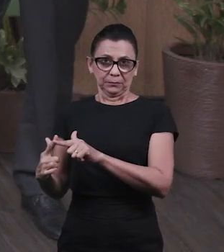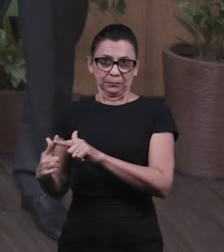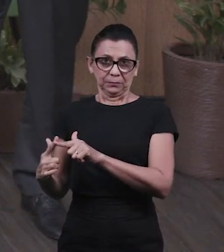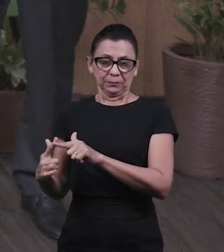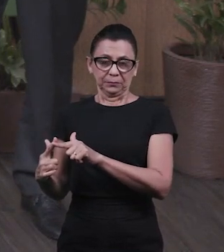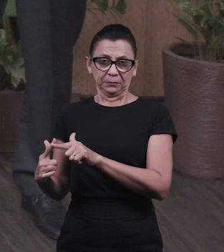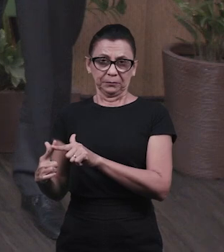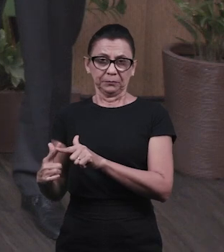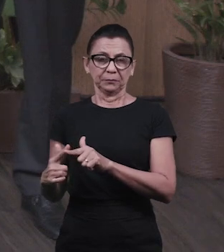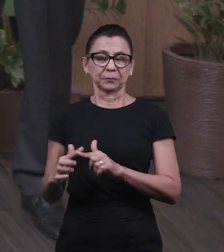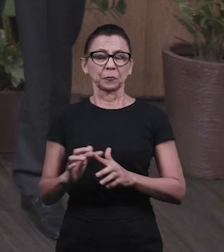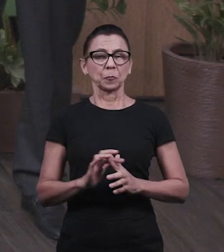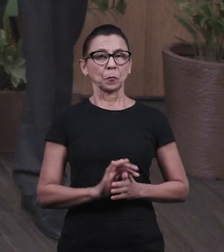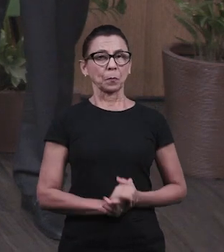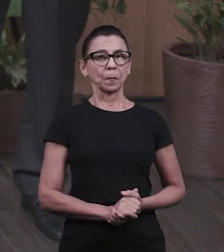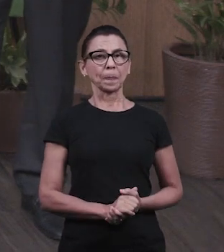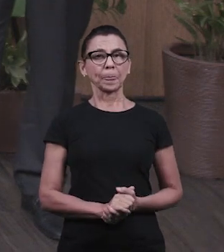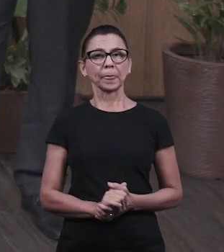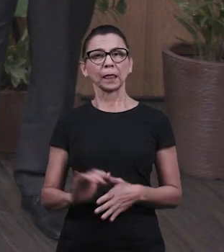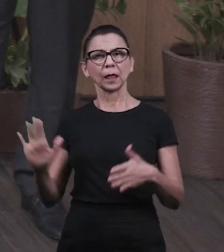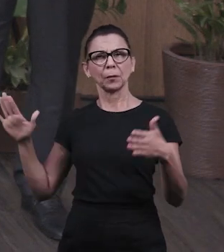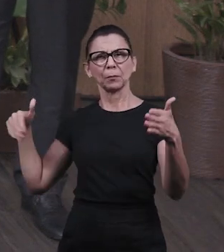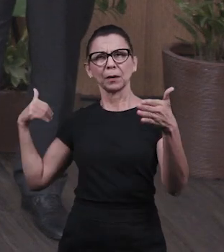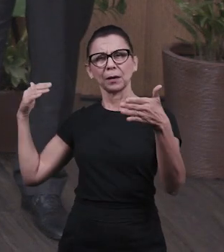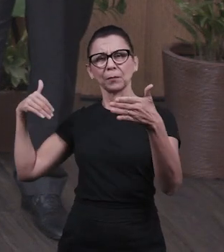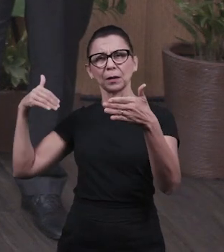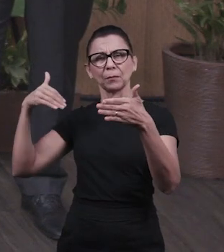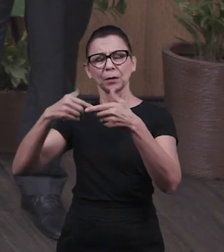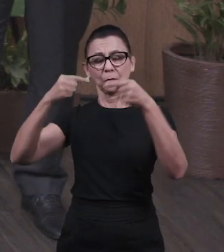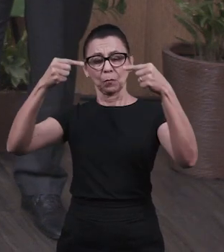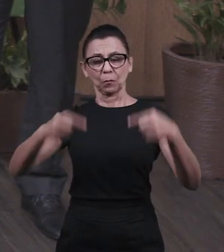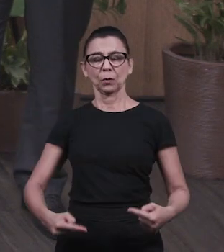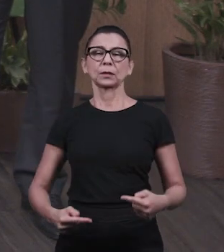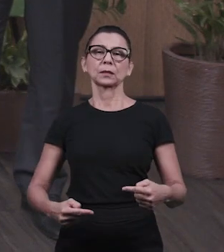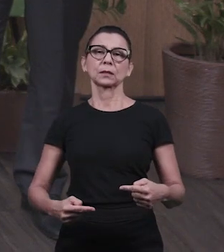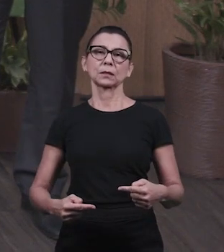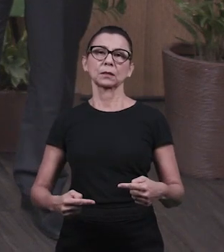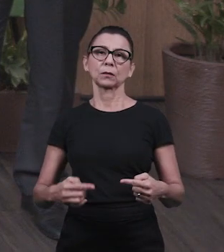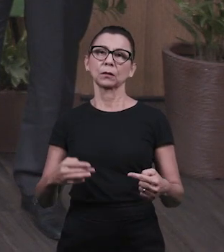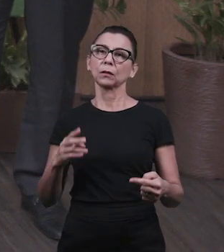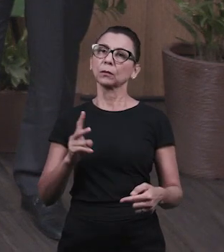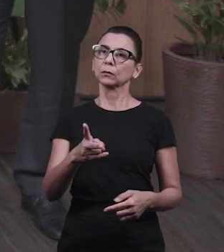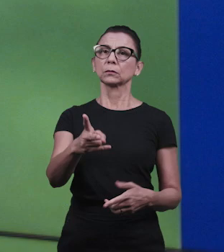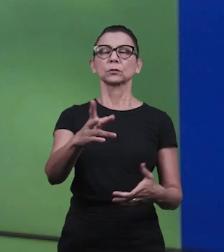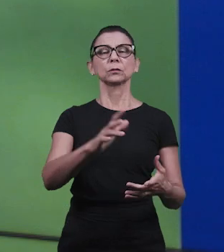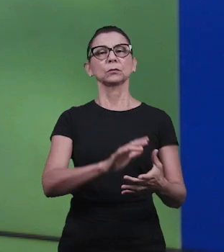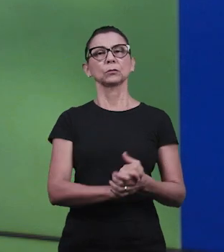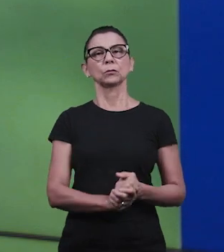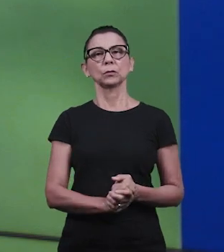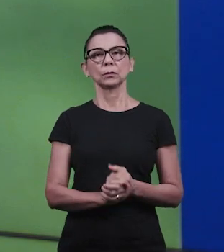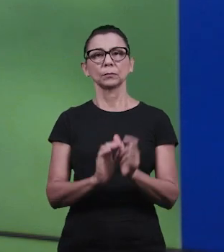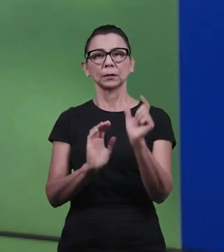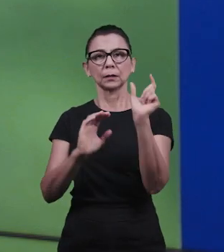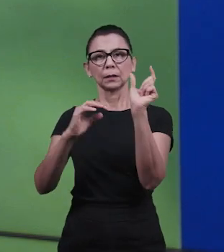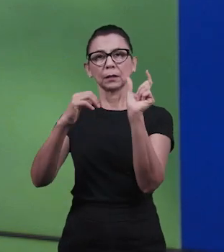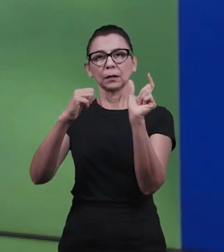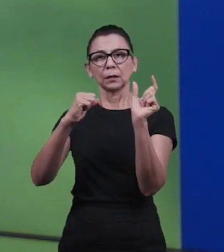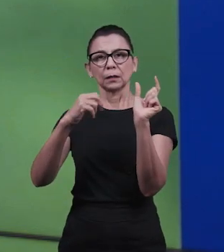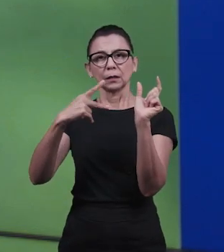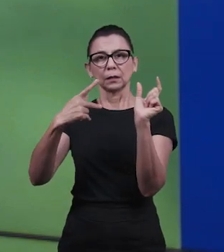оппозиция, она достигла и наших дней. И сегодня мы знаем ее под названием отступничество.